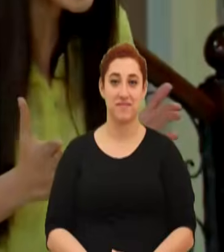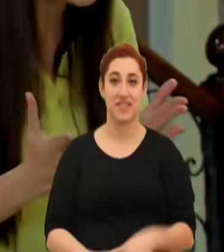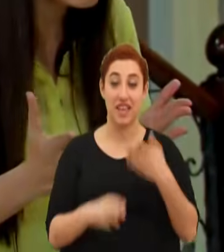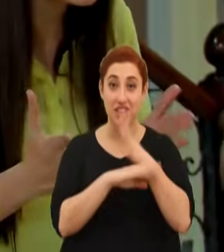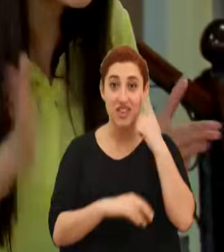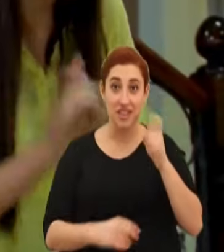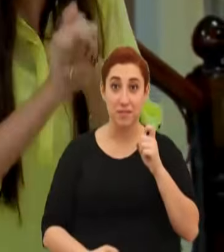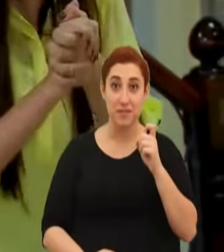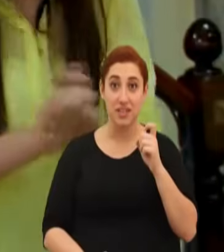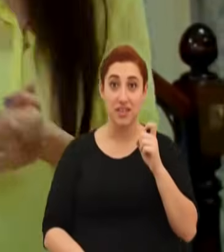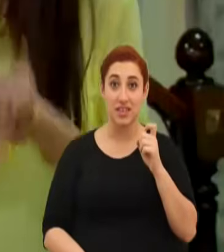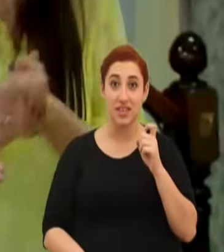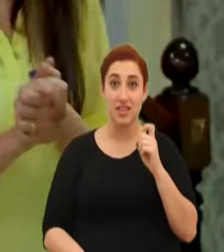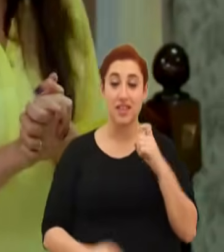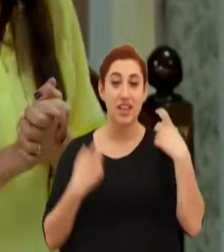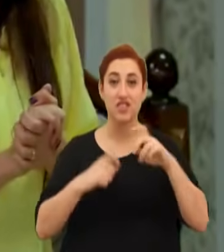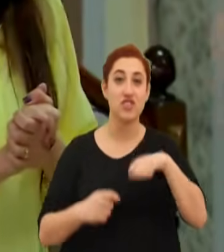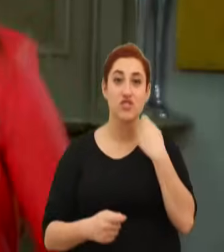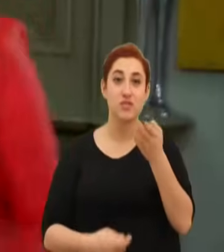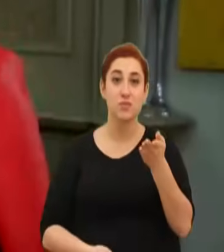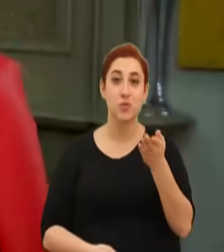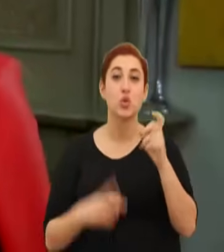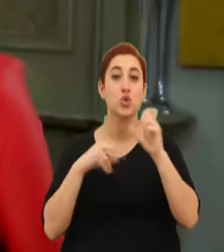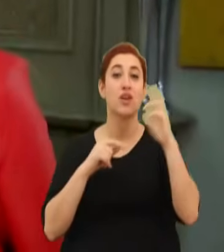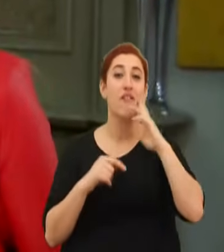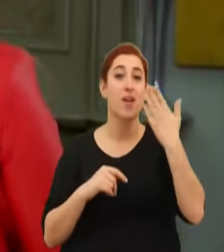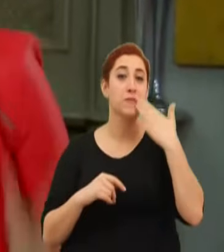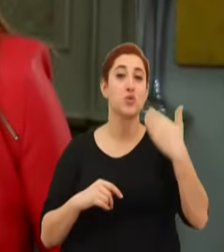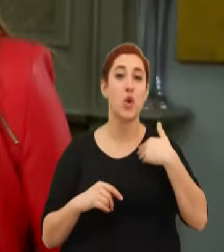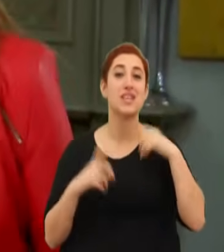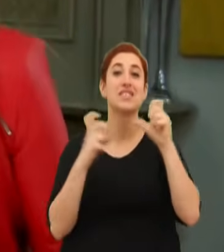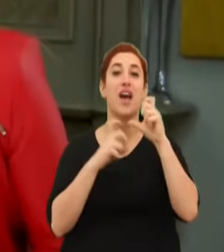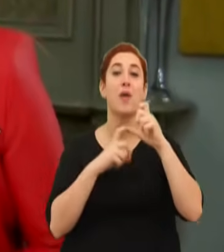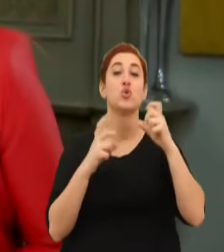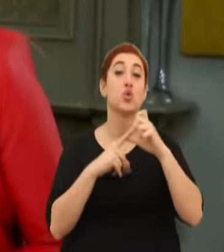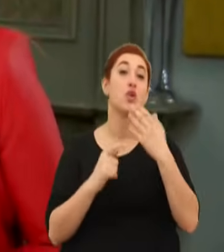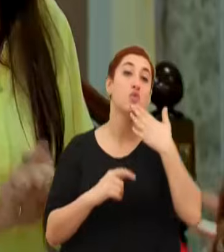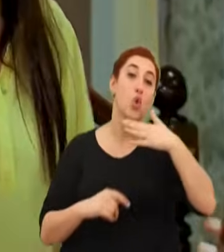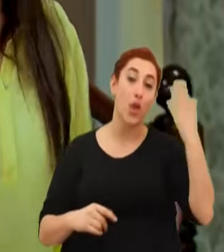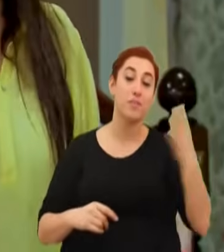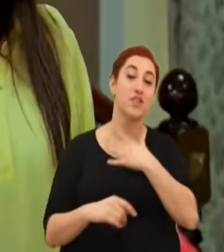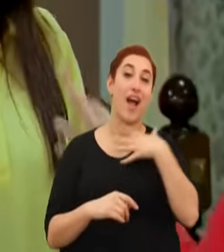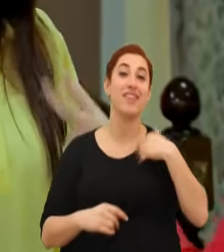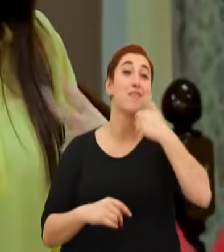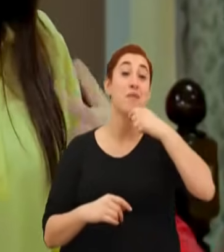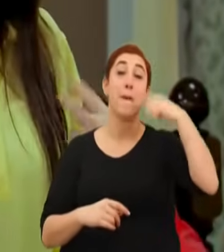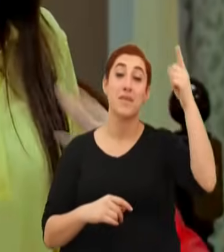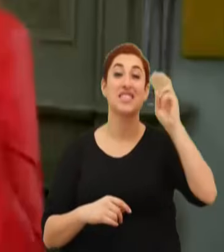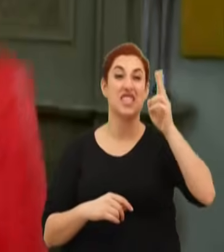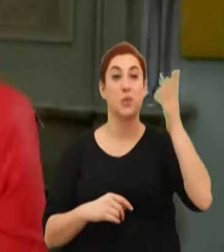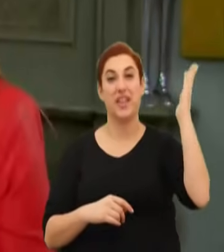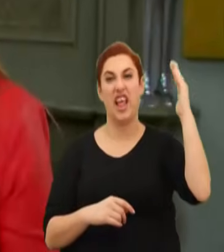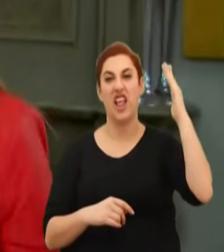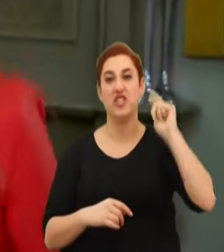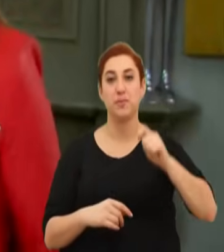Evleniyorum! Gerçekten mi? Nereden çıktı bu? Şükrü Efendi söyledi. Sarpışkom Şükrü Efendi'ye söylemiş. Anneşkosu ile babişkosu iki güne